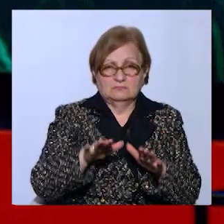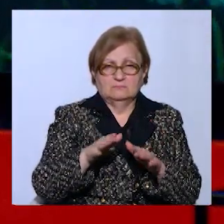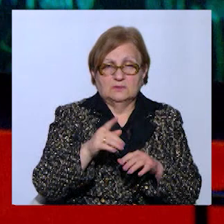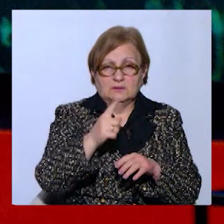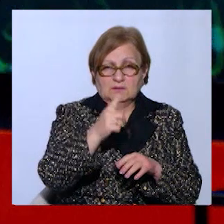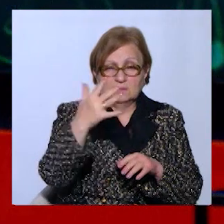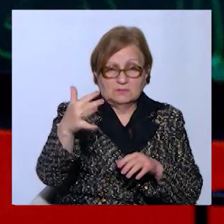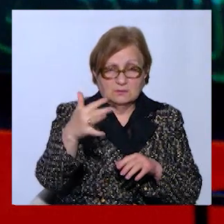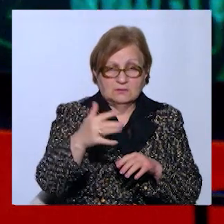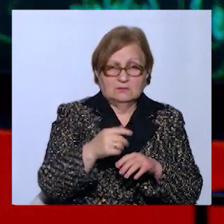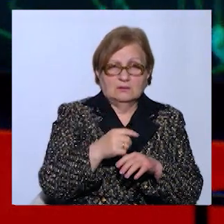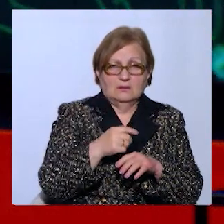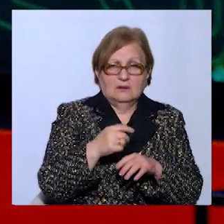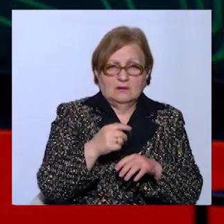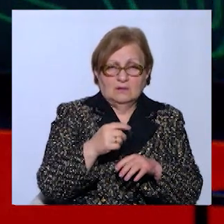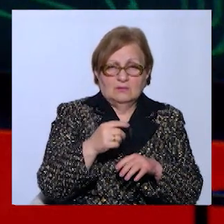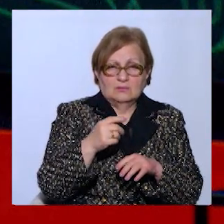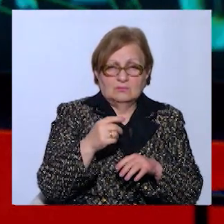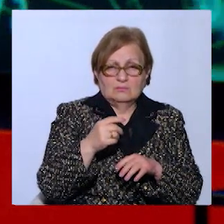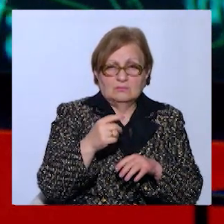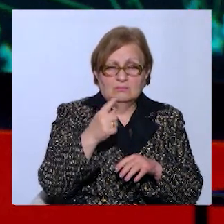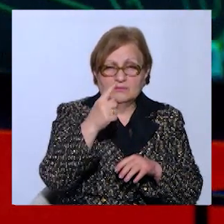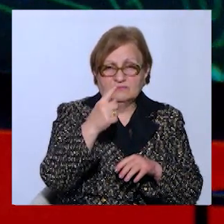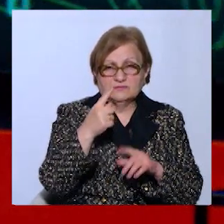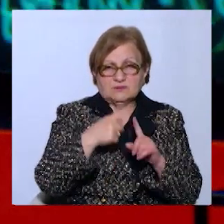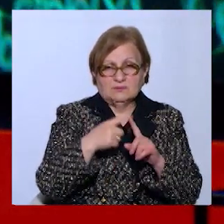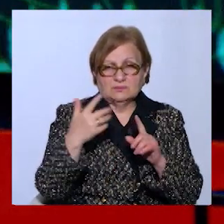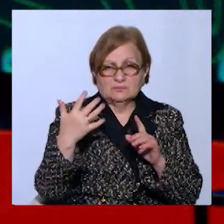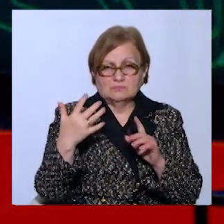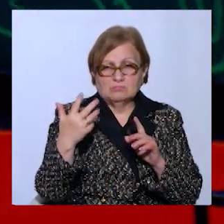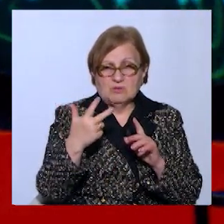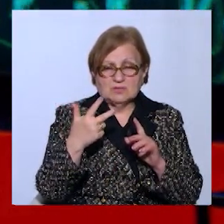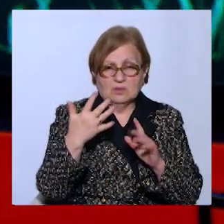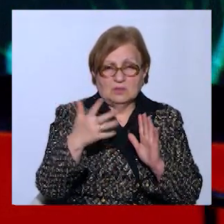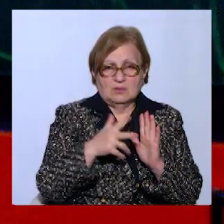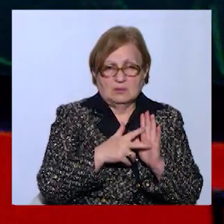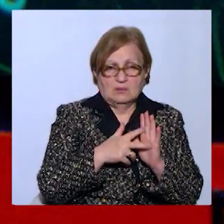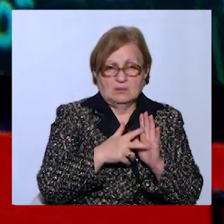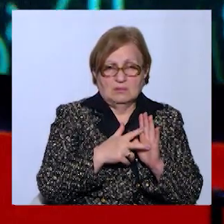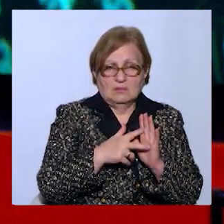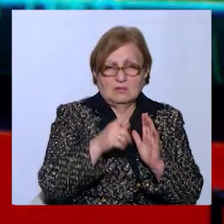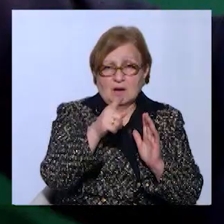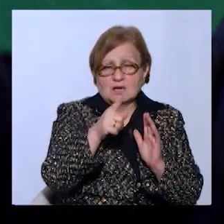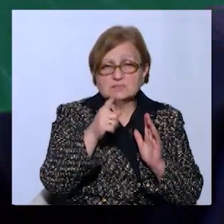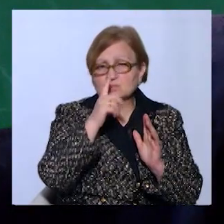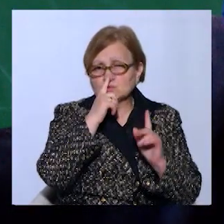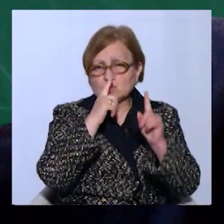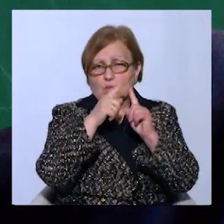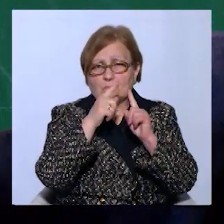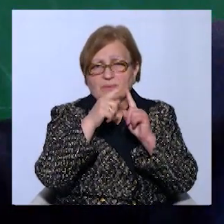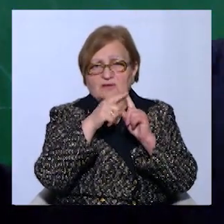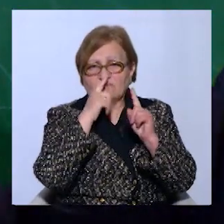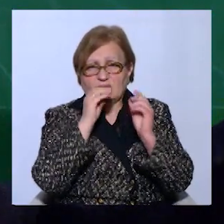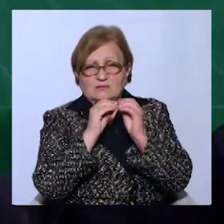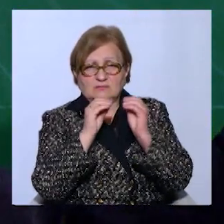დამატებული მეორე არის 50, პირველს დამატებული მესამე არის 58. აქაც პირველს ემატება მეორე, აქაც